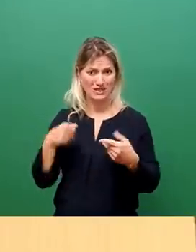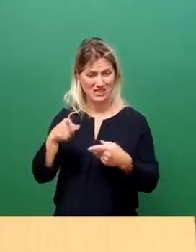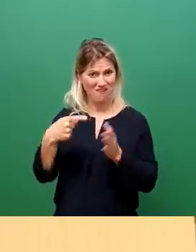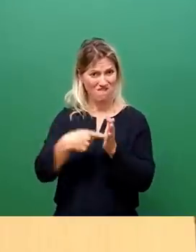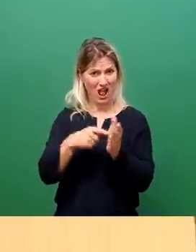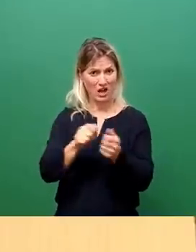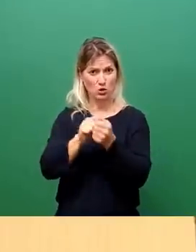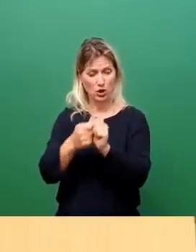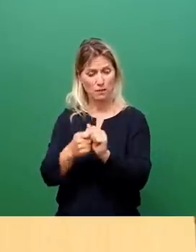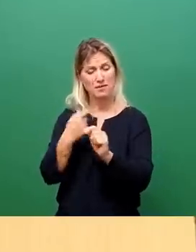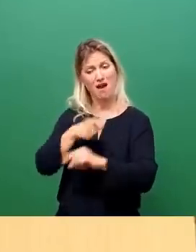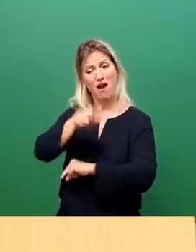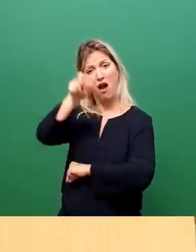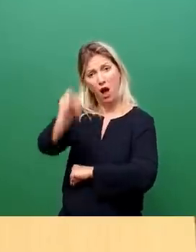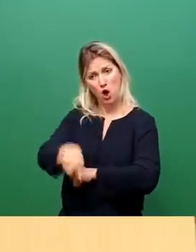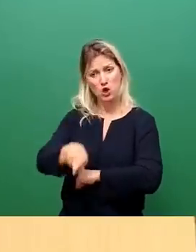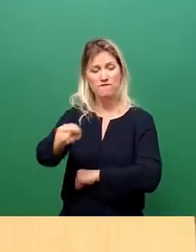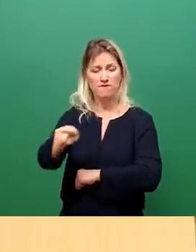Oberbürgermeister Hilbert,